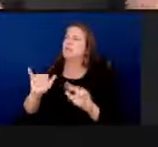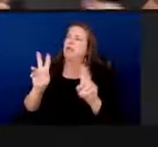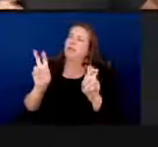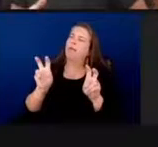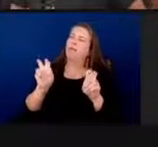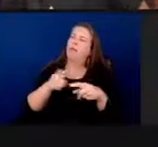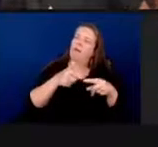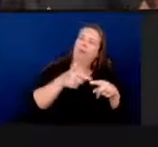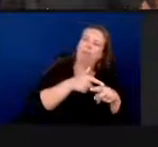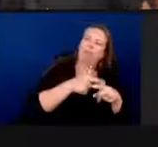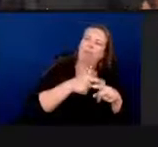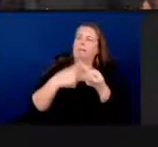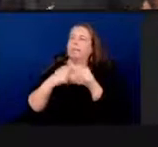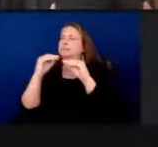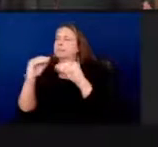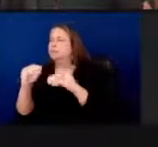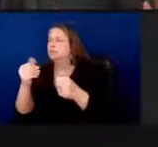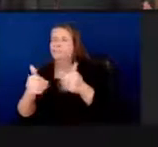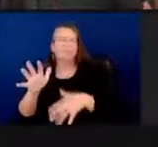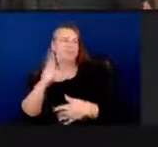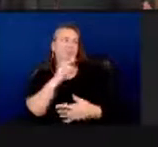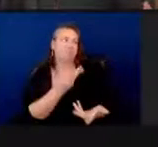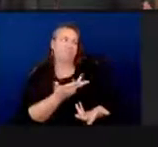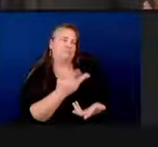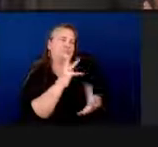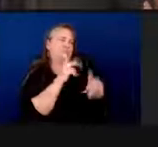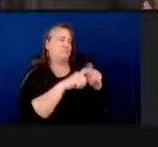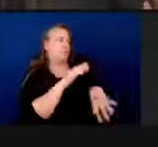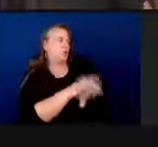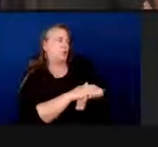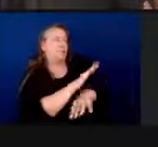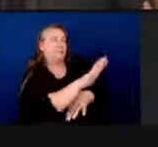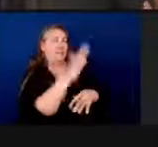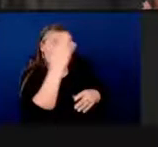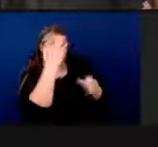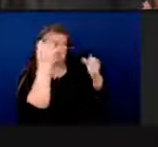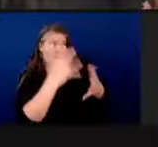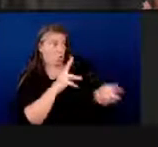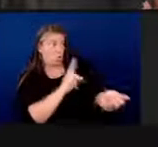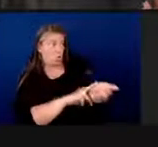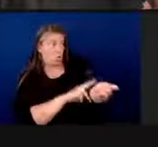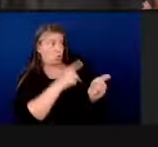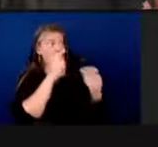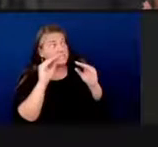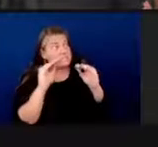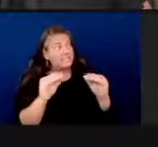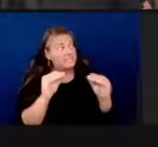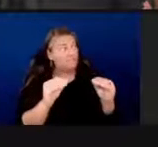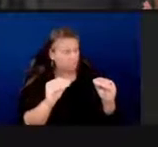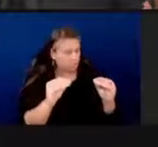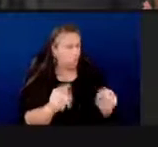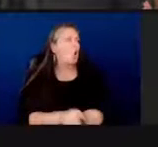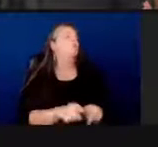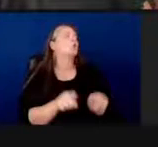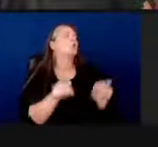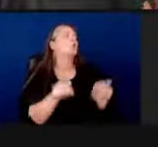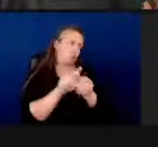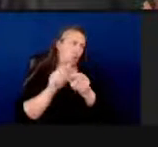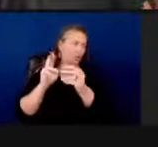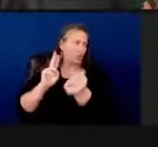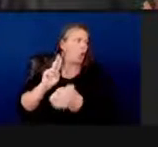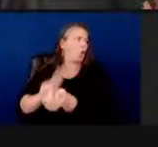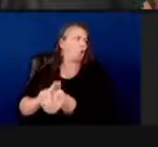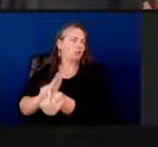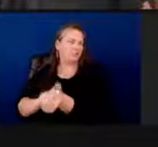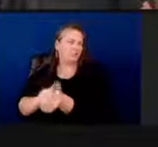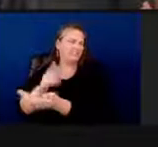الذي يقومون به، أو هم يتبعون القرارات؟ هذا يعتمد على الصناعات وقطاعات الأعمال،